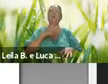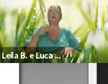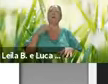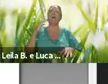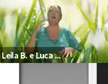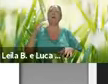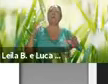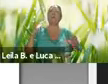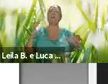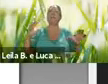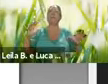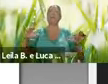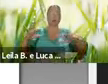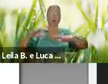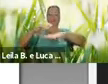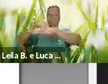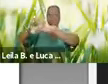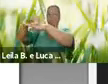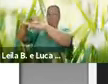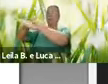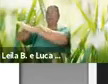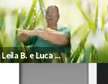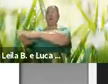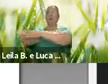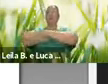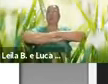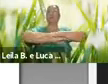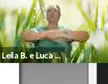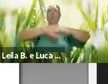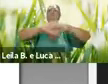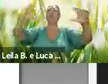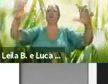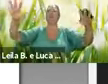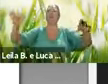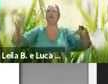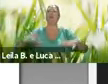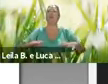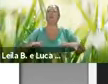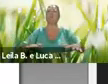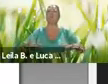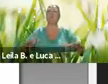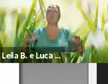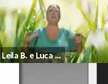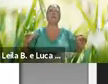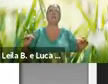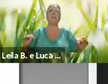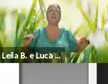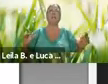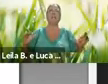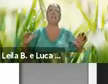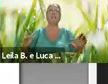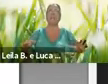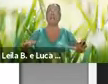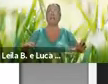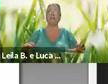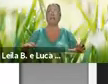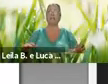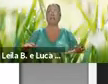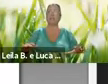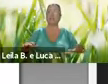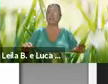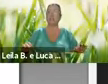su, primariamente dai pori, tutti i pori, che sono miriadi di